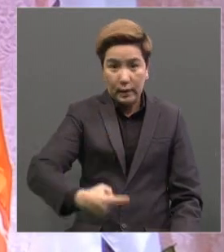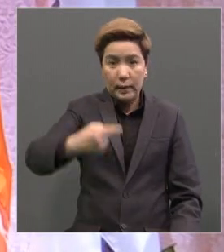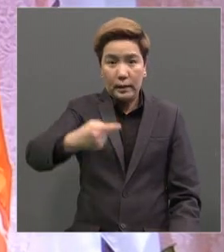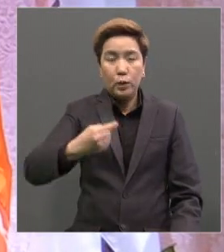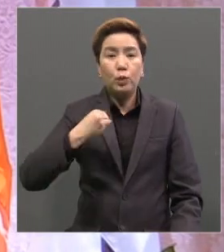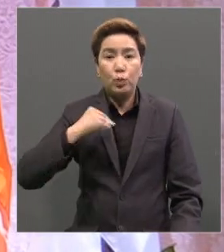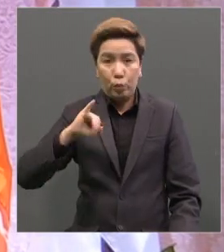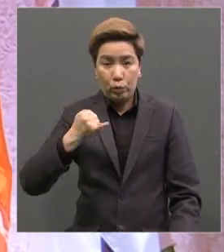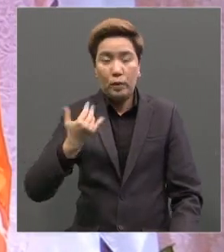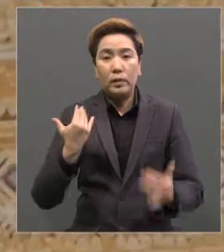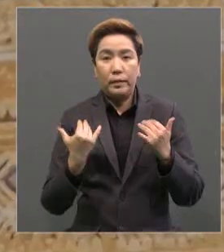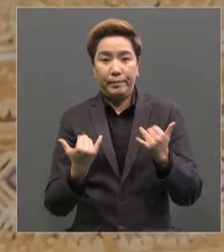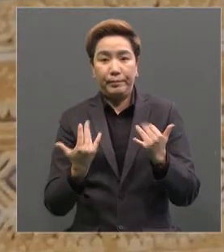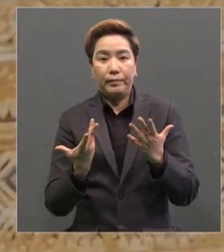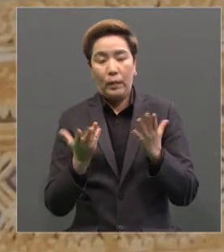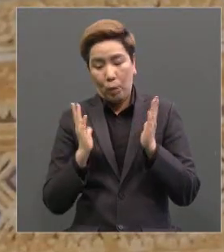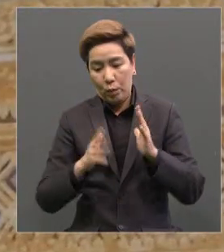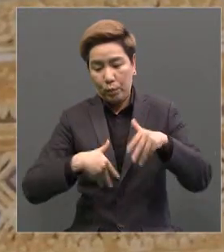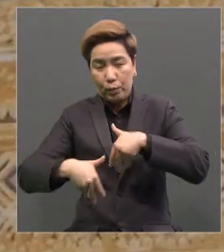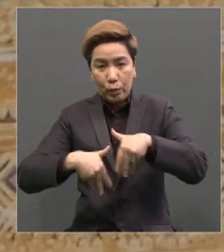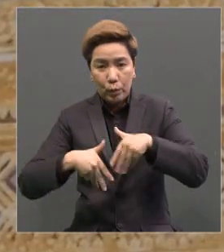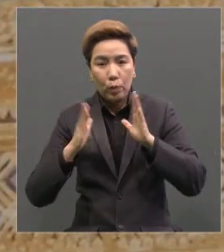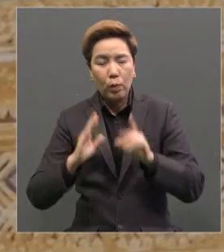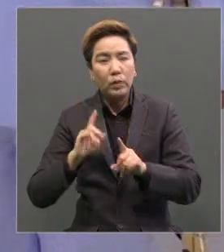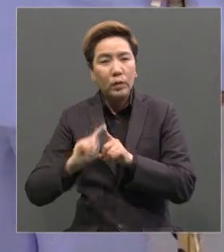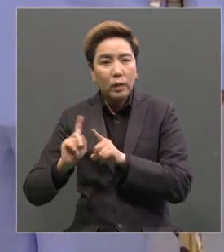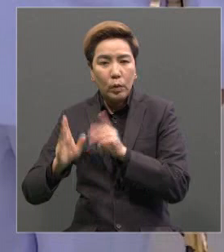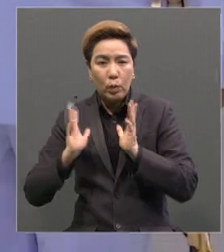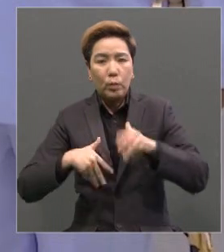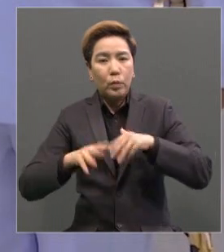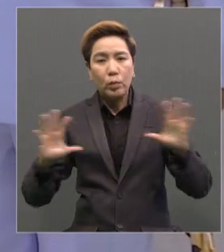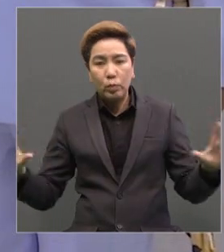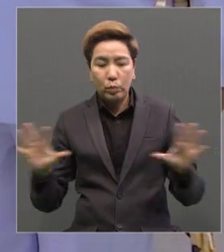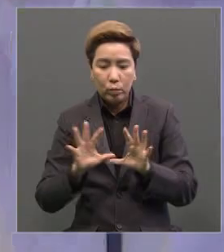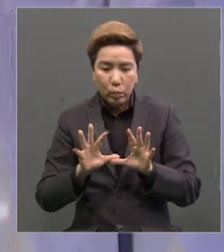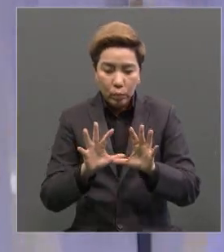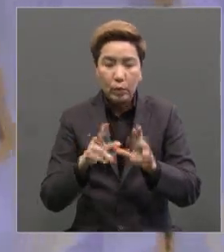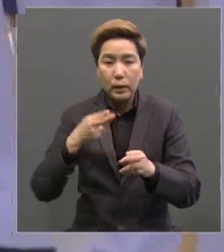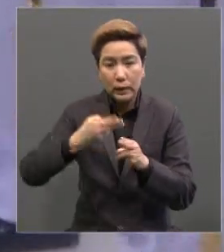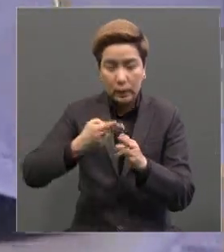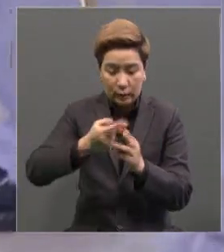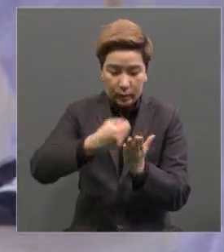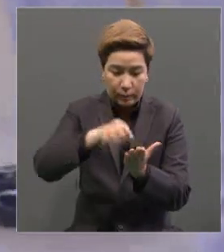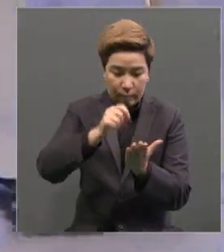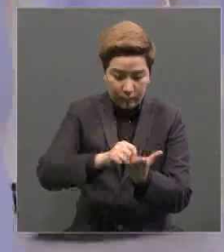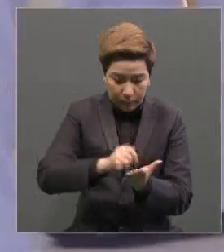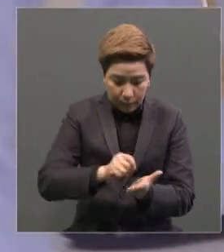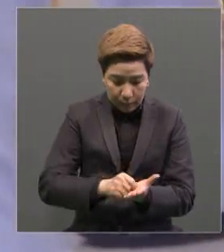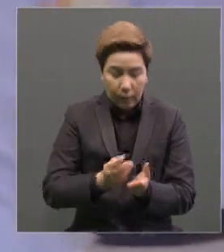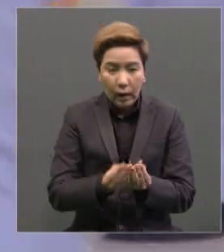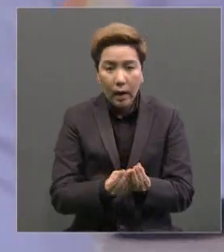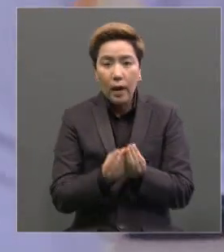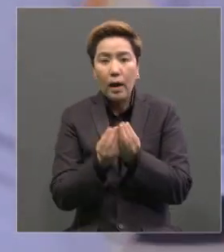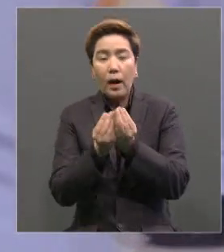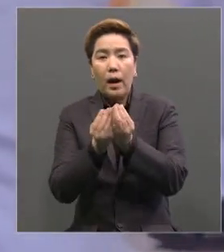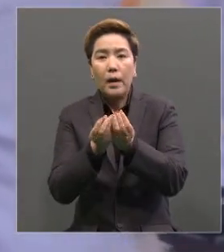โรงพยาบาลจุฬาลงกรณ์สภากาชาดไทยมีคณะบุคคลตลอดจนประชาชนทยอยเดินทางไปลงนามถวายพระพรสมเด็จ